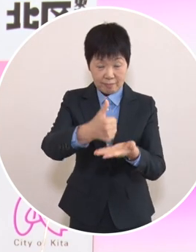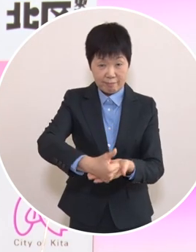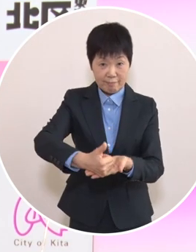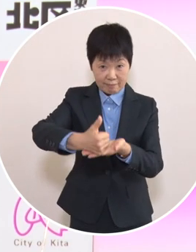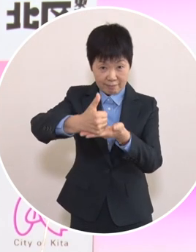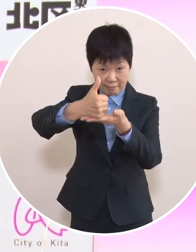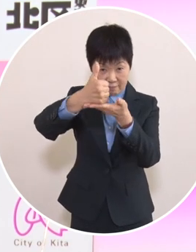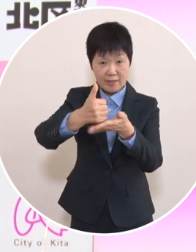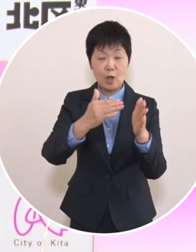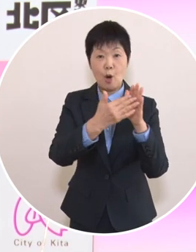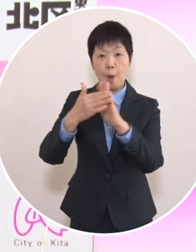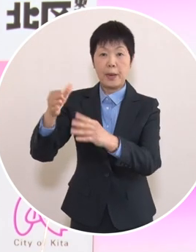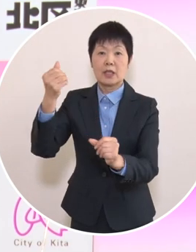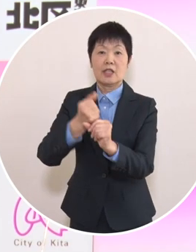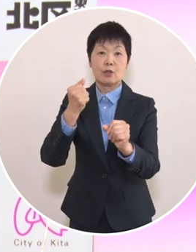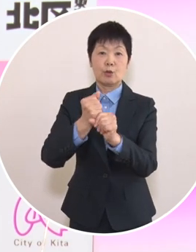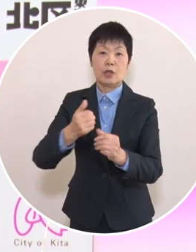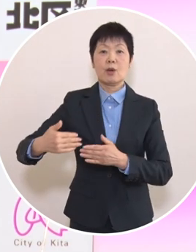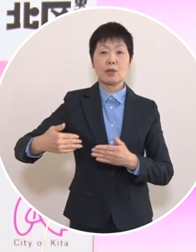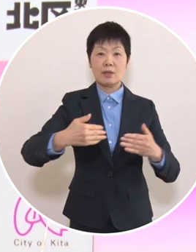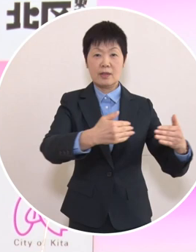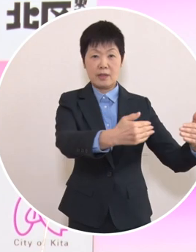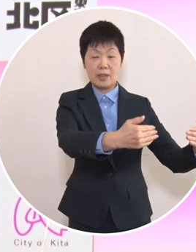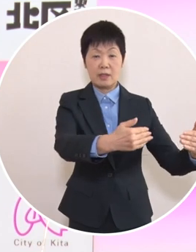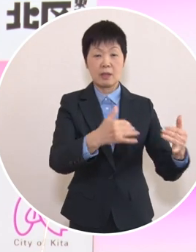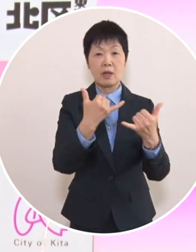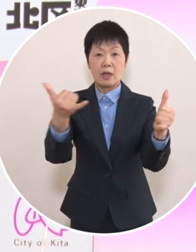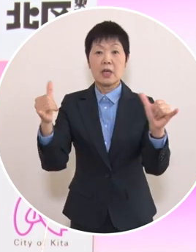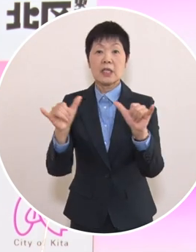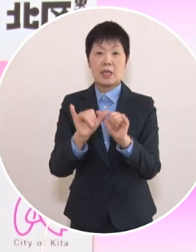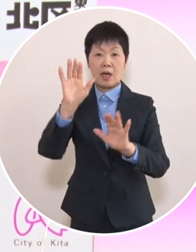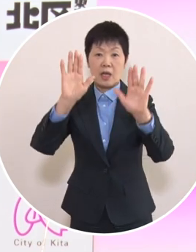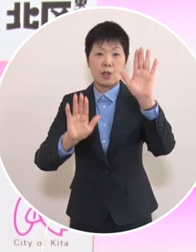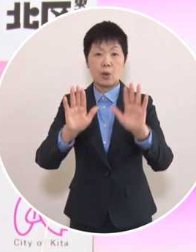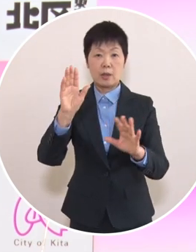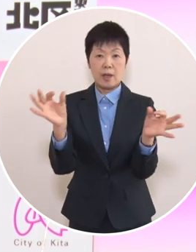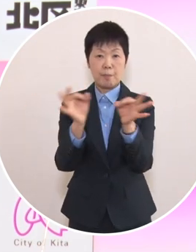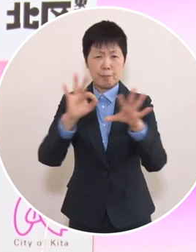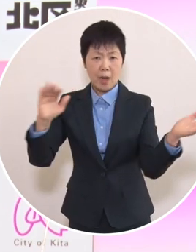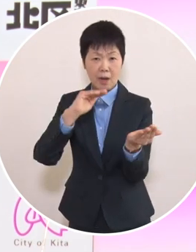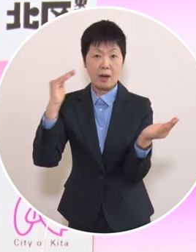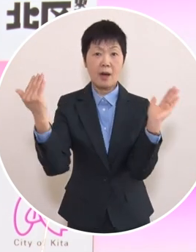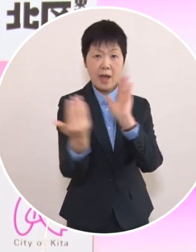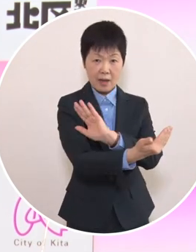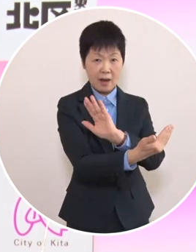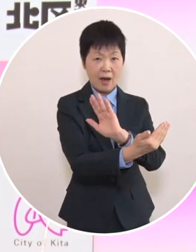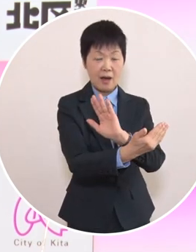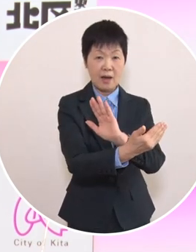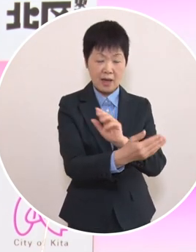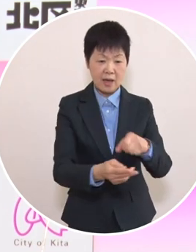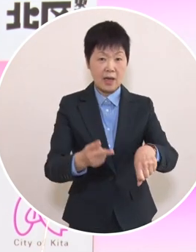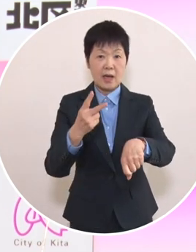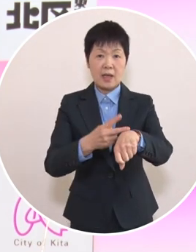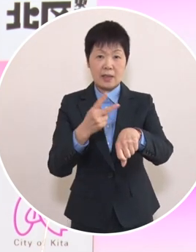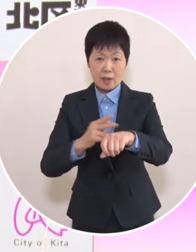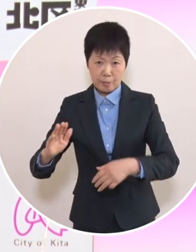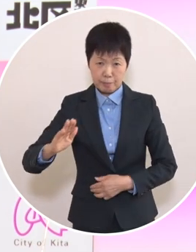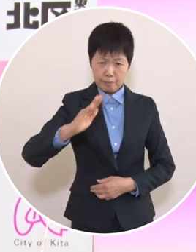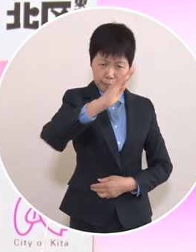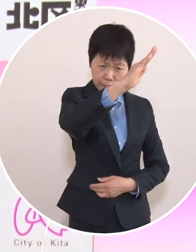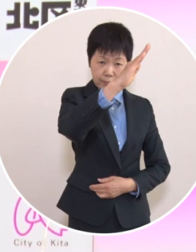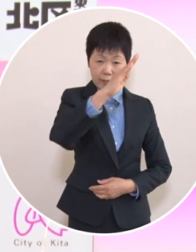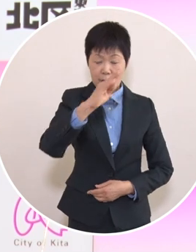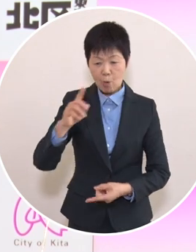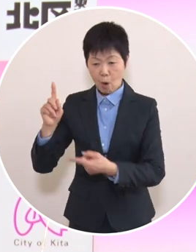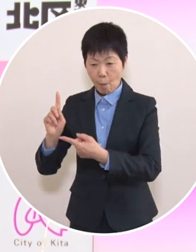主役のまちづくりを推進するとともに社会情勢の急激な変化や技術革新の波